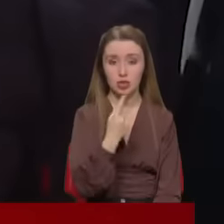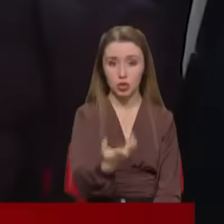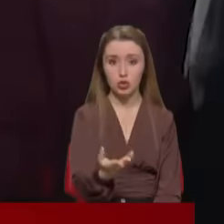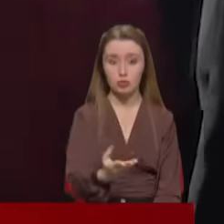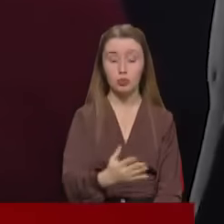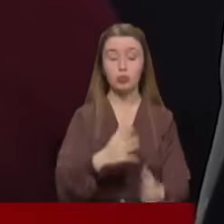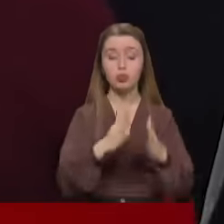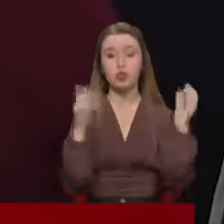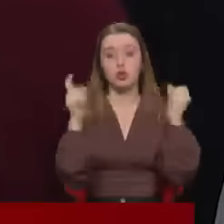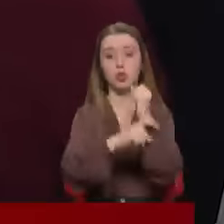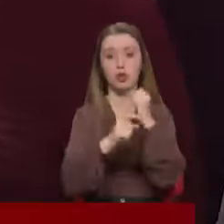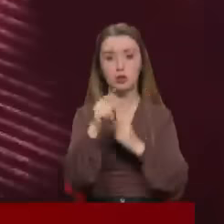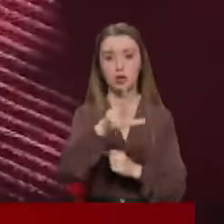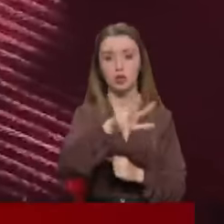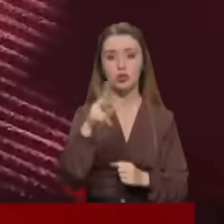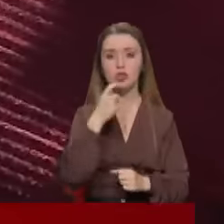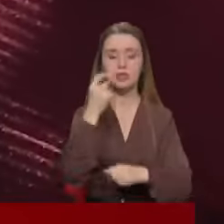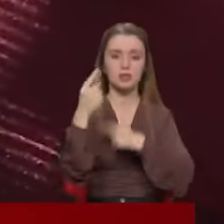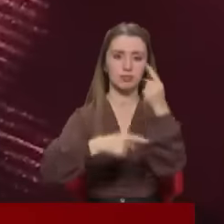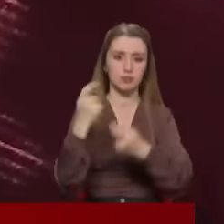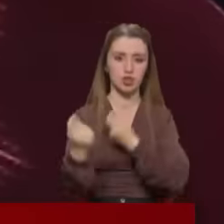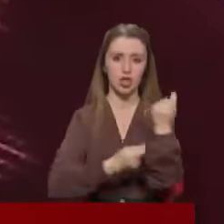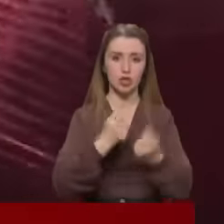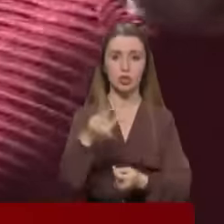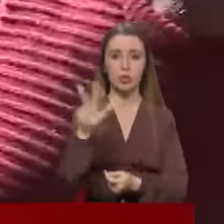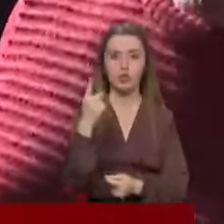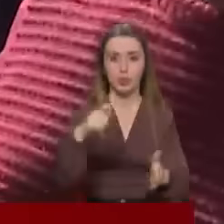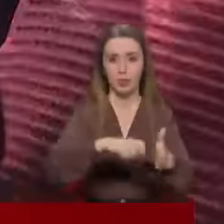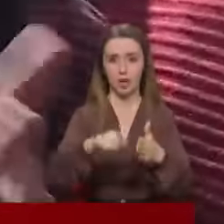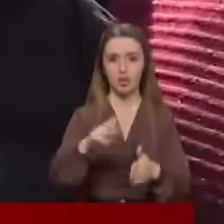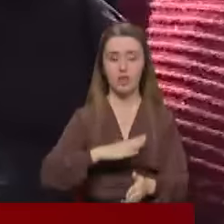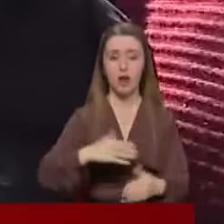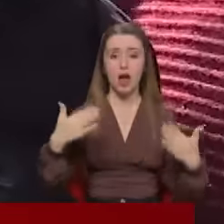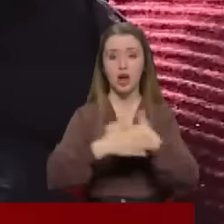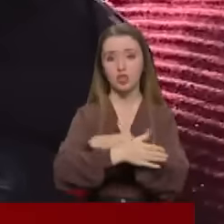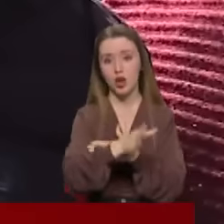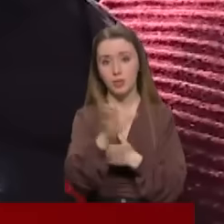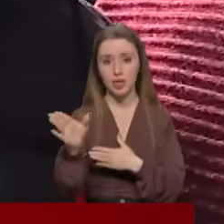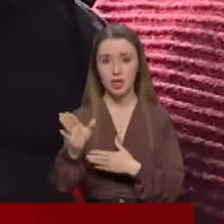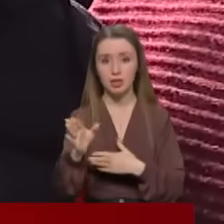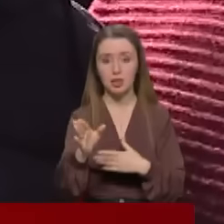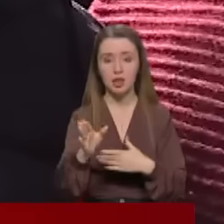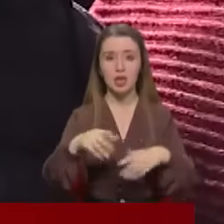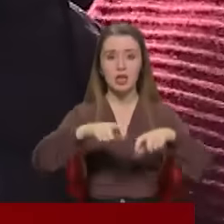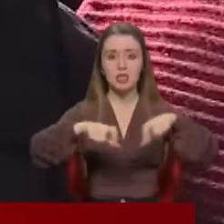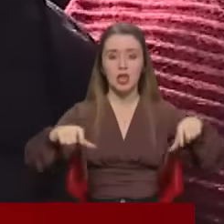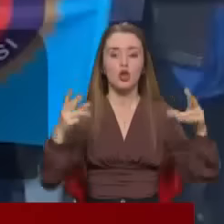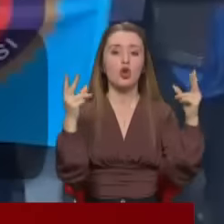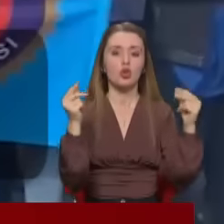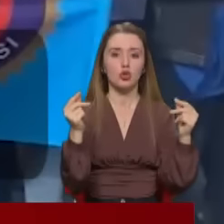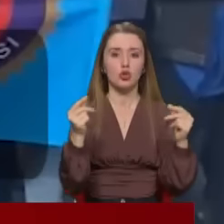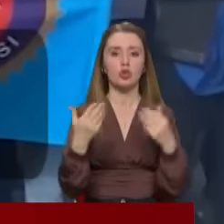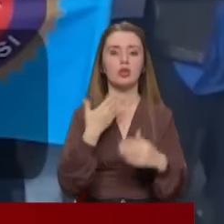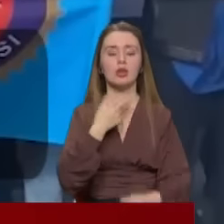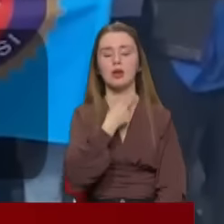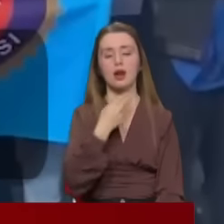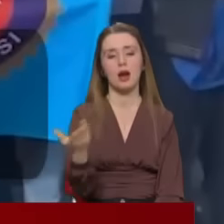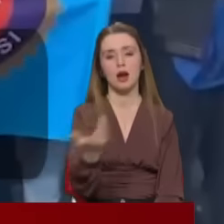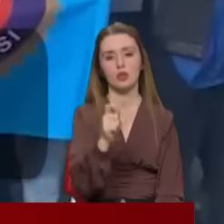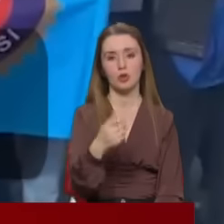terörist sensin. 33 yıldır çalışıyorum. Aldığım maaş 30 bin lira ve akşam gidiyorum düğün salonlarında garsonluk yapıyorum. Arkadaş